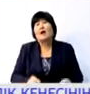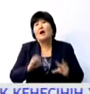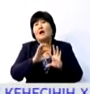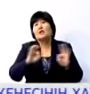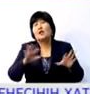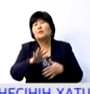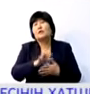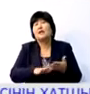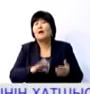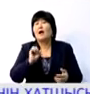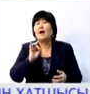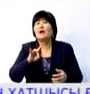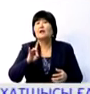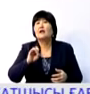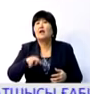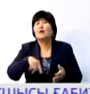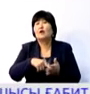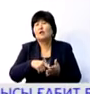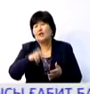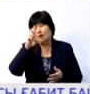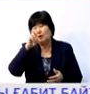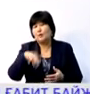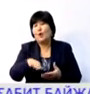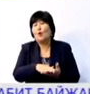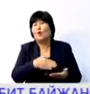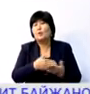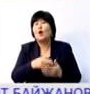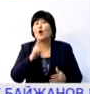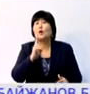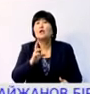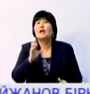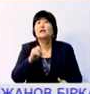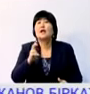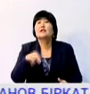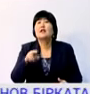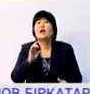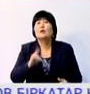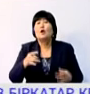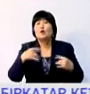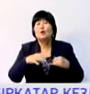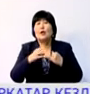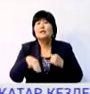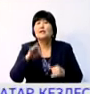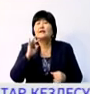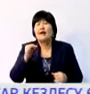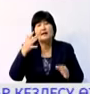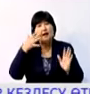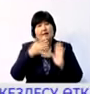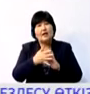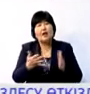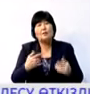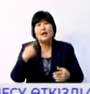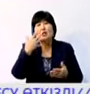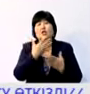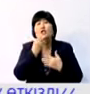Шығарылымды жалғастырамыз. Арал ауданында мемлекет және қоғам қайраткері Құдайберген Сардановтың туған жердің тарихы мен танымын айғақтайтын